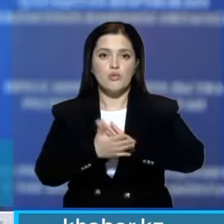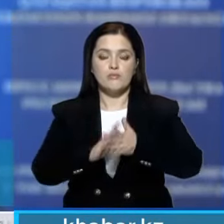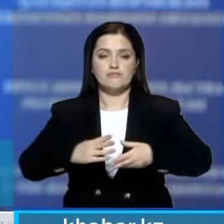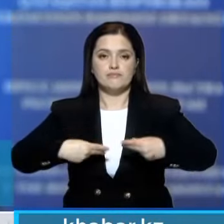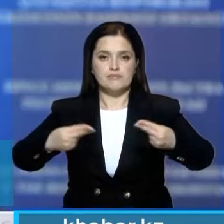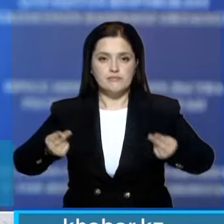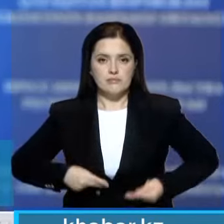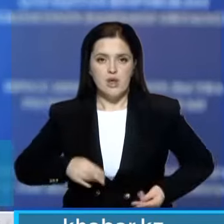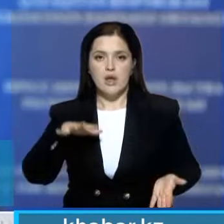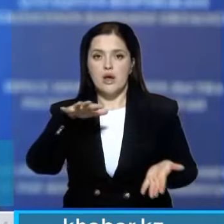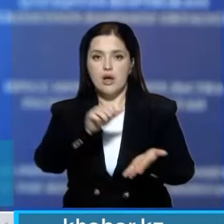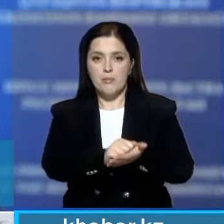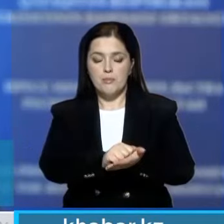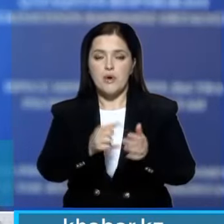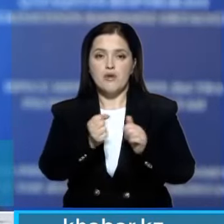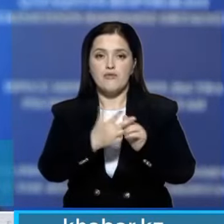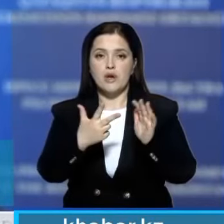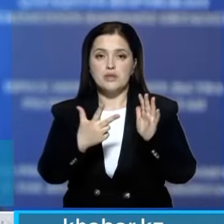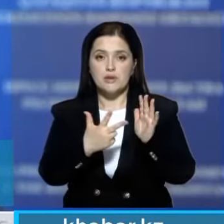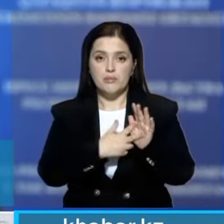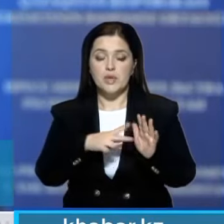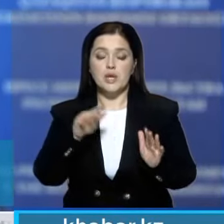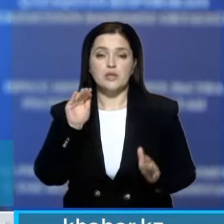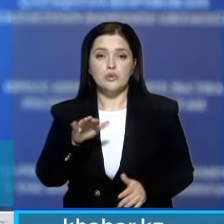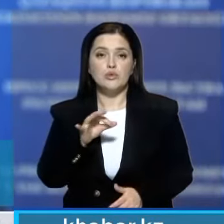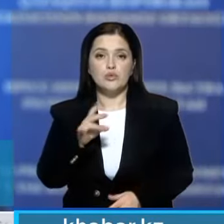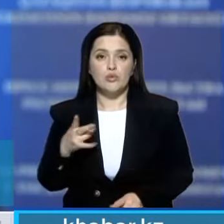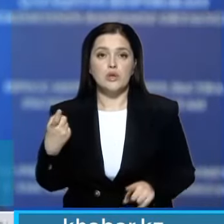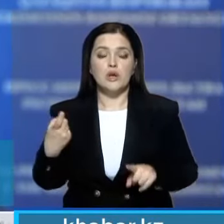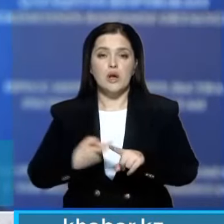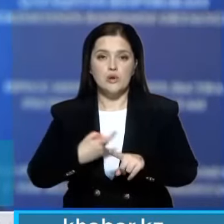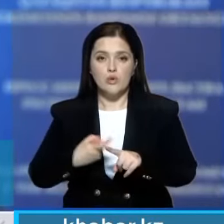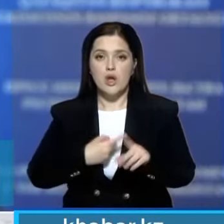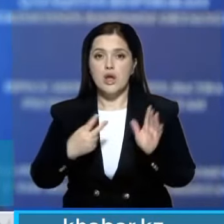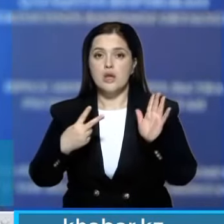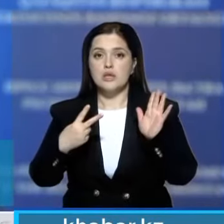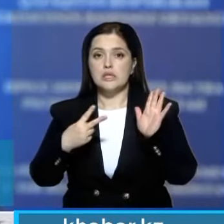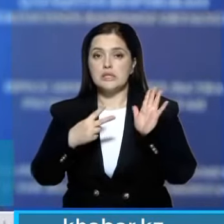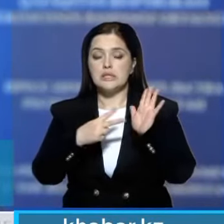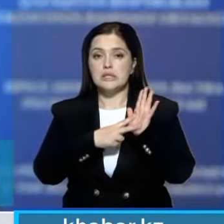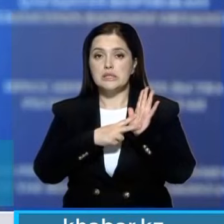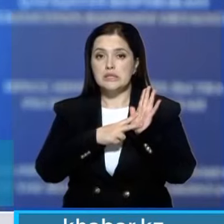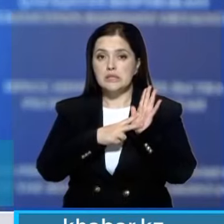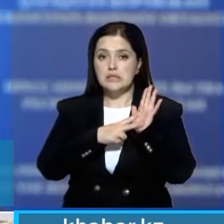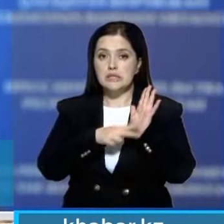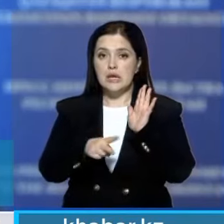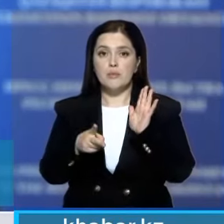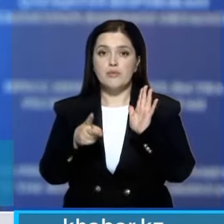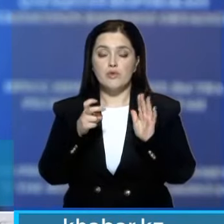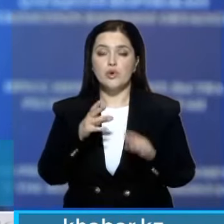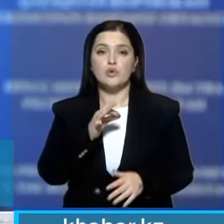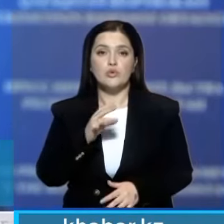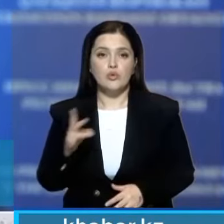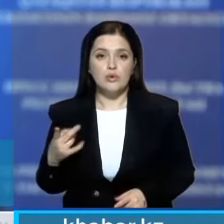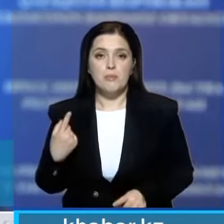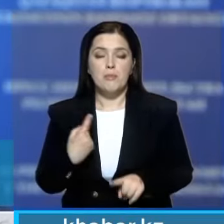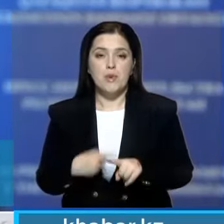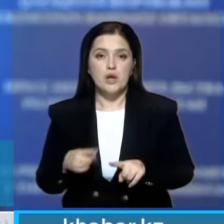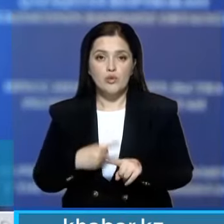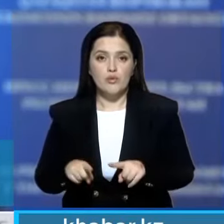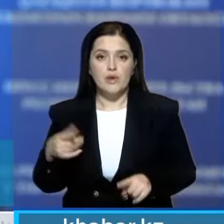менее 18,6 тонн картофеля 72000 тонн моркови и